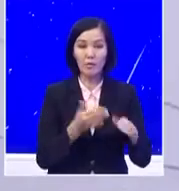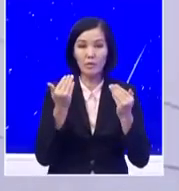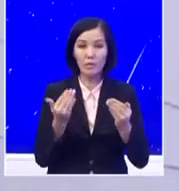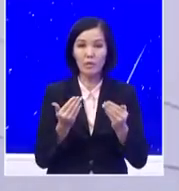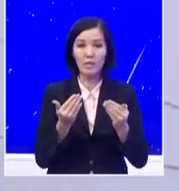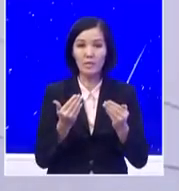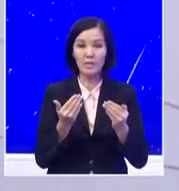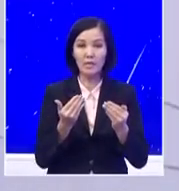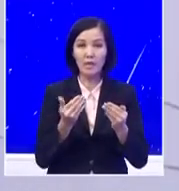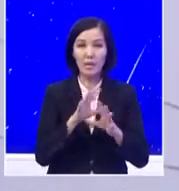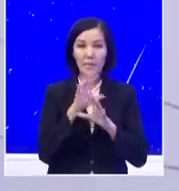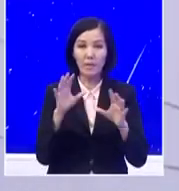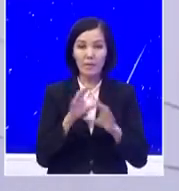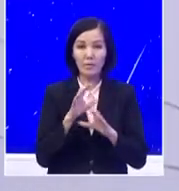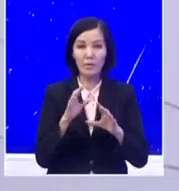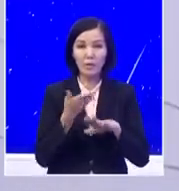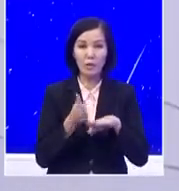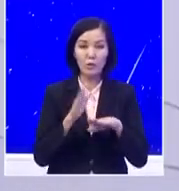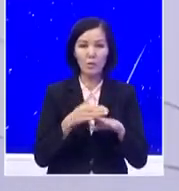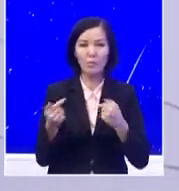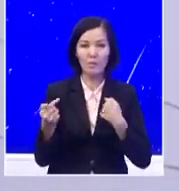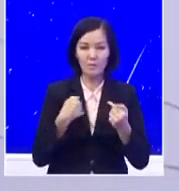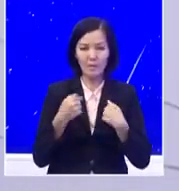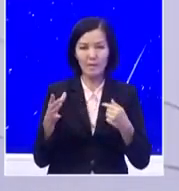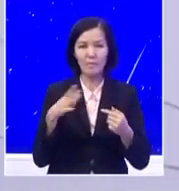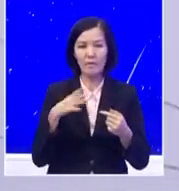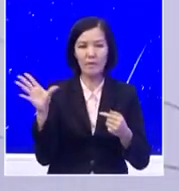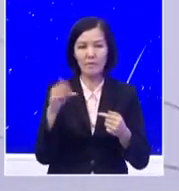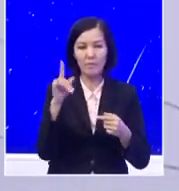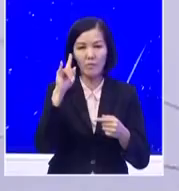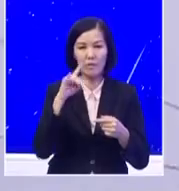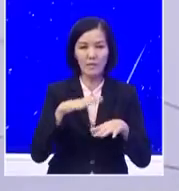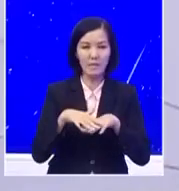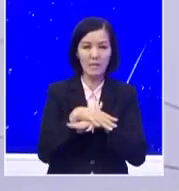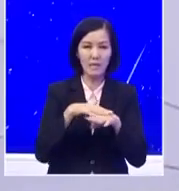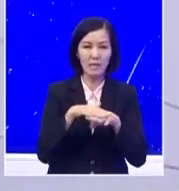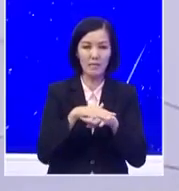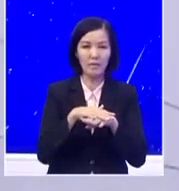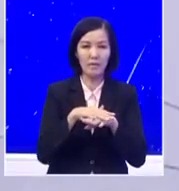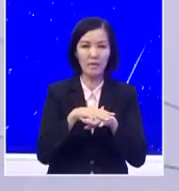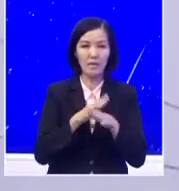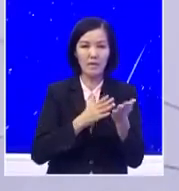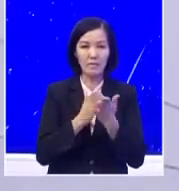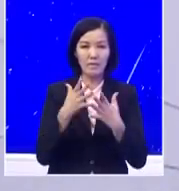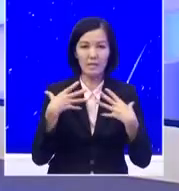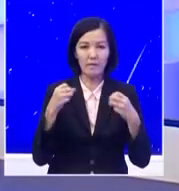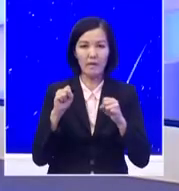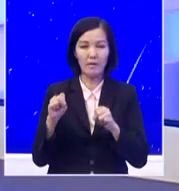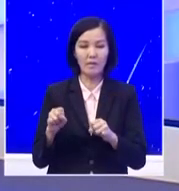удержать позиции, завоеванные очень тяжелыми испытаниями для всего нашего народа, для всей системы здравоохранения.